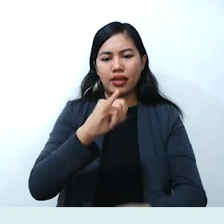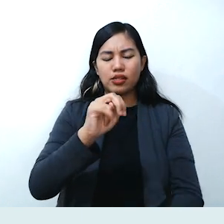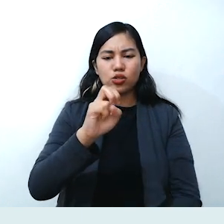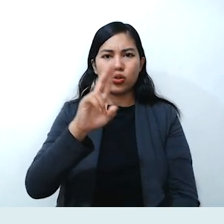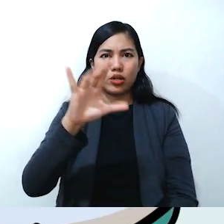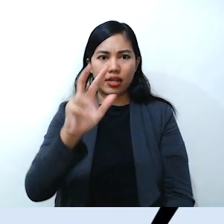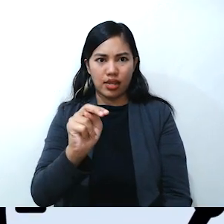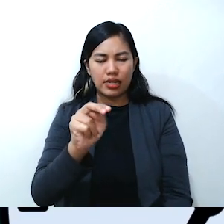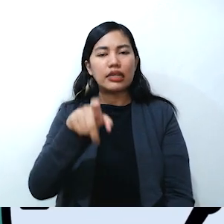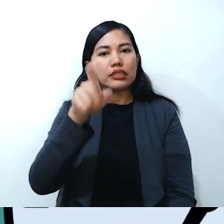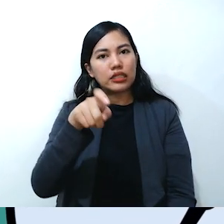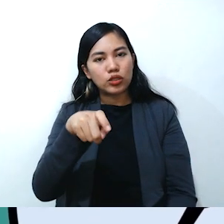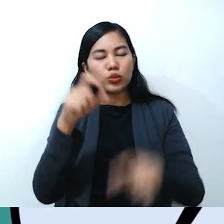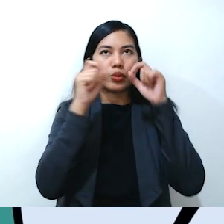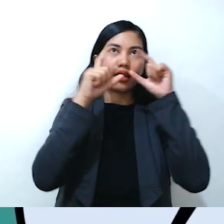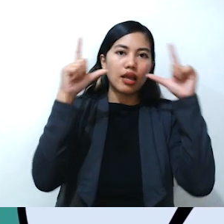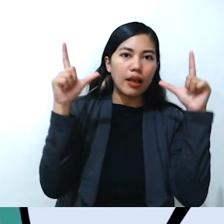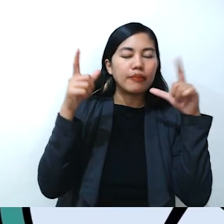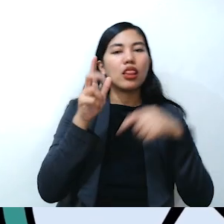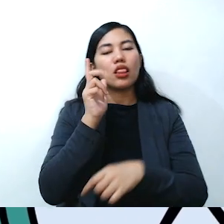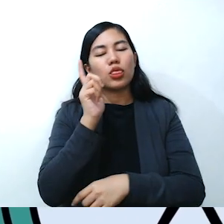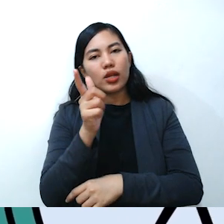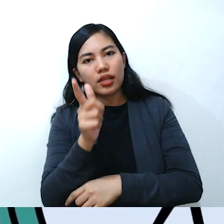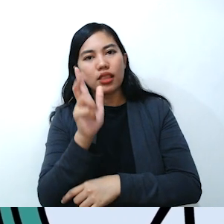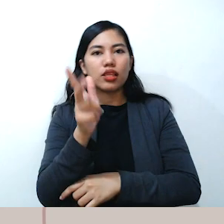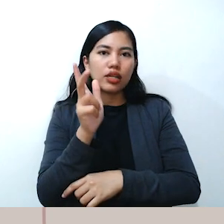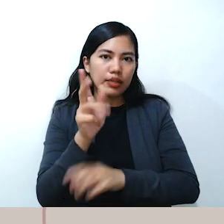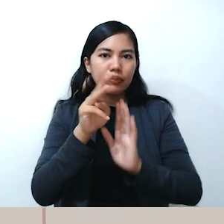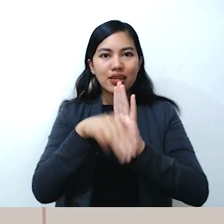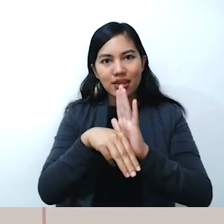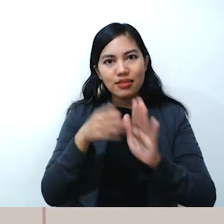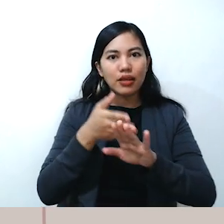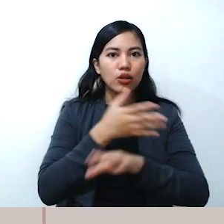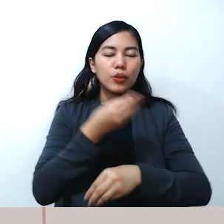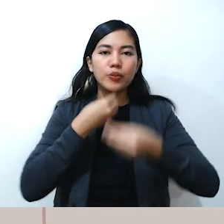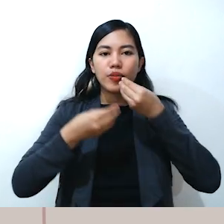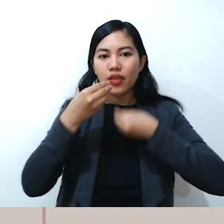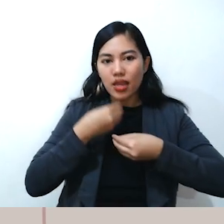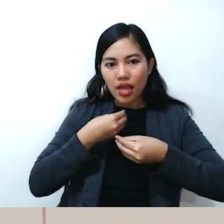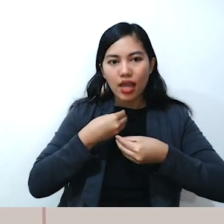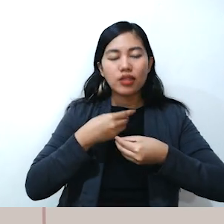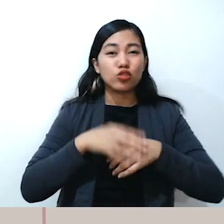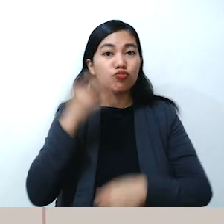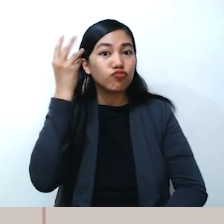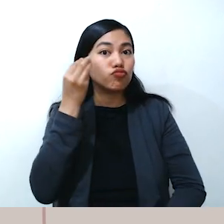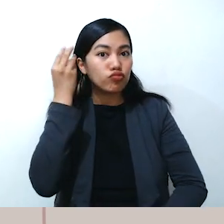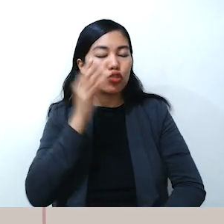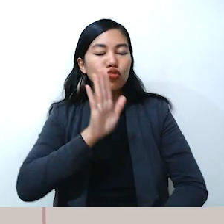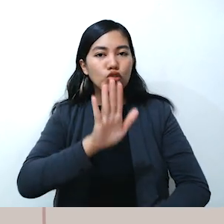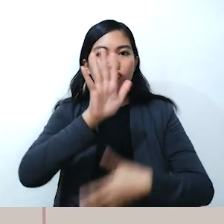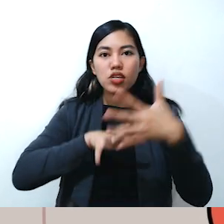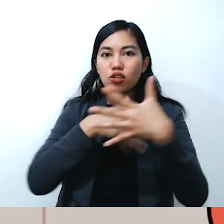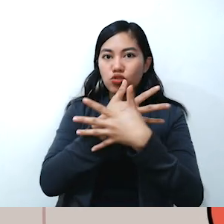mo. Maaaring kailanganin mong maghintay ng 20 hanggang 30 minuto bago kumain. Kaya bago mag-insulin, kailangan mong isipin ang schedule ng